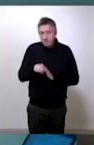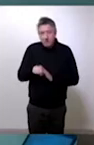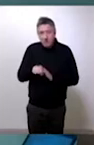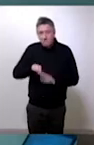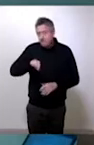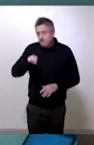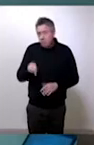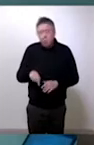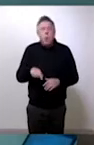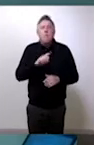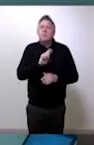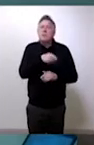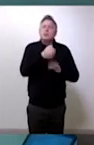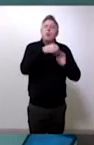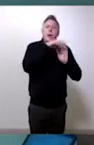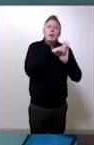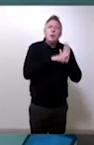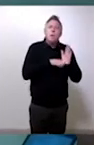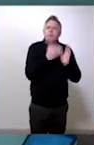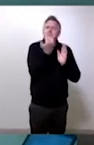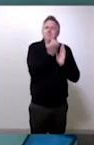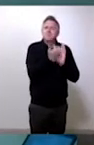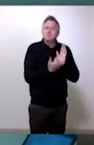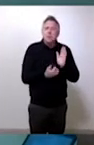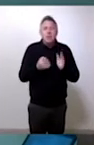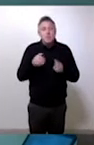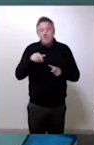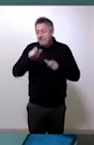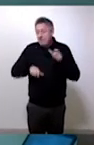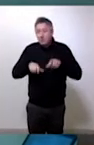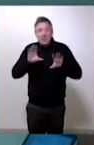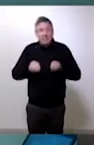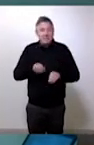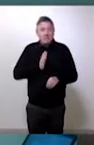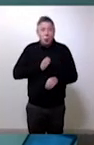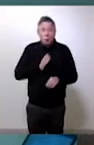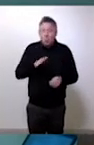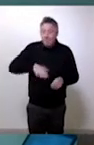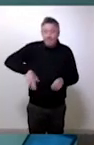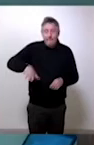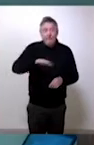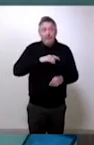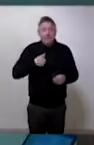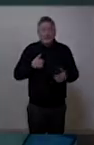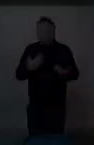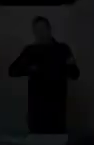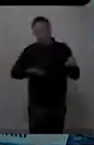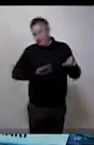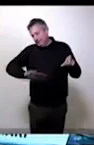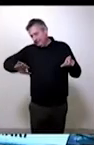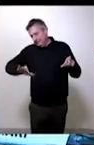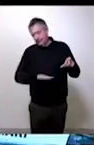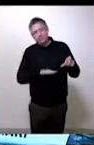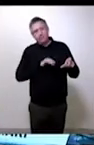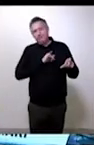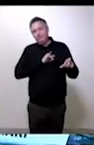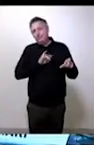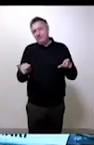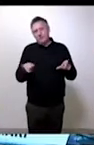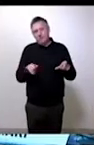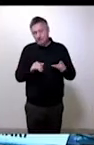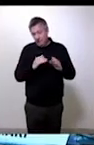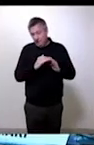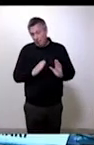de la question réglementaire, c'est un impératif parce qu'aujourd'hui, il y a beaucoup de Bordelaises et Bordelais qui ont du mal à se loger. Ce patrimoine